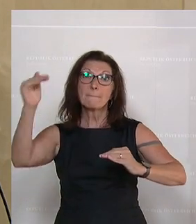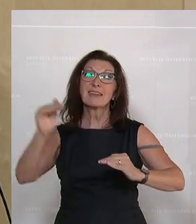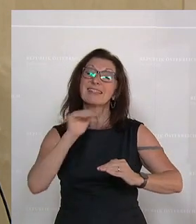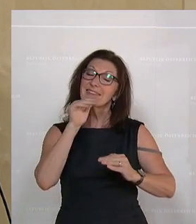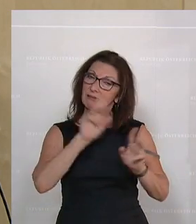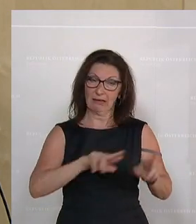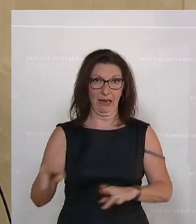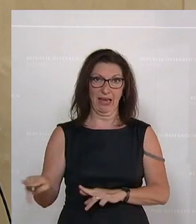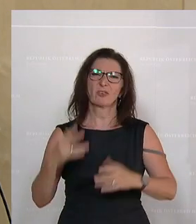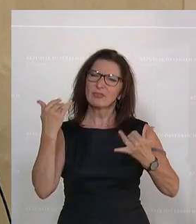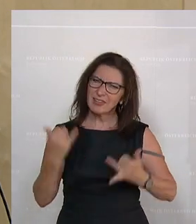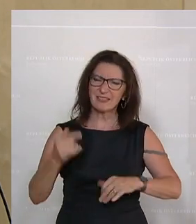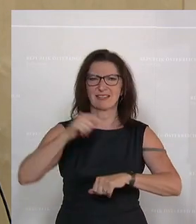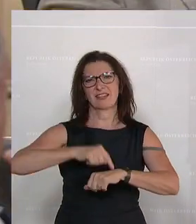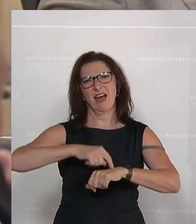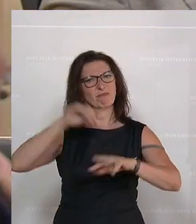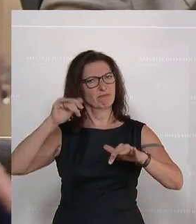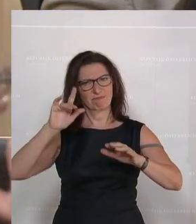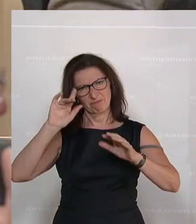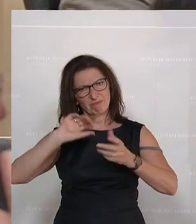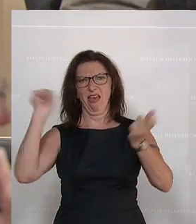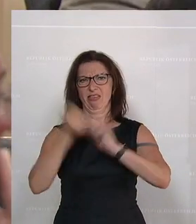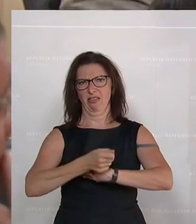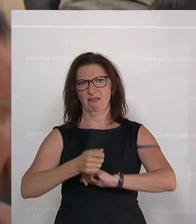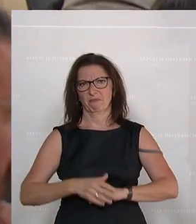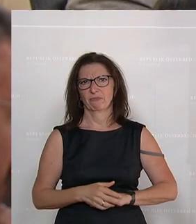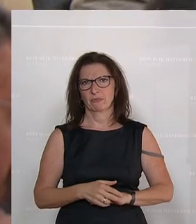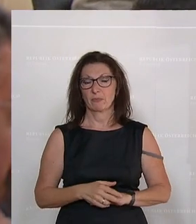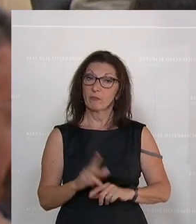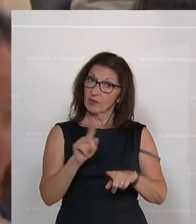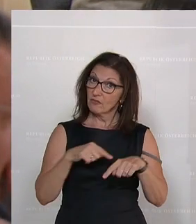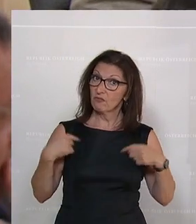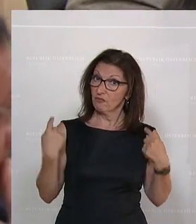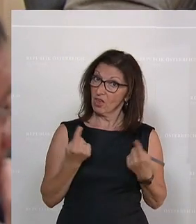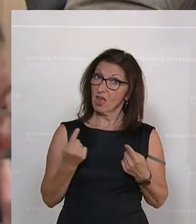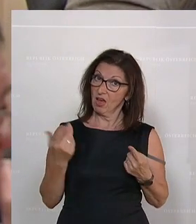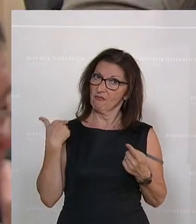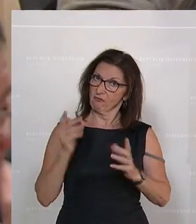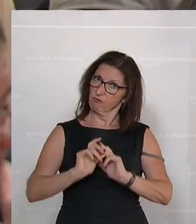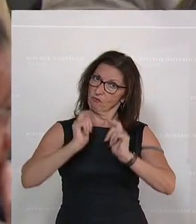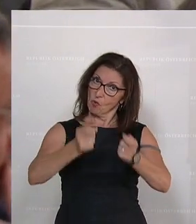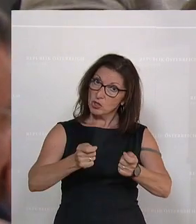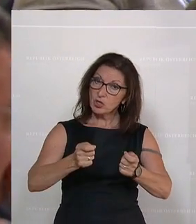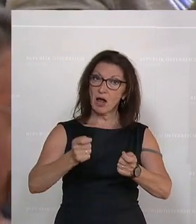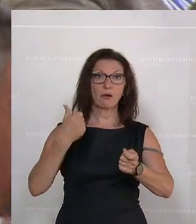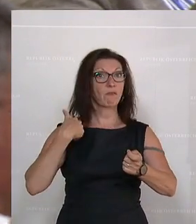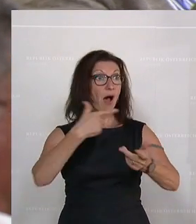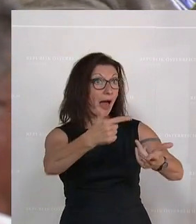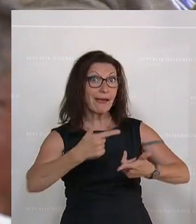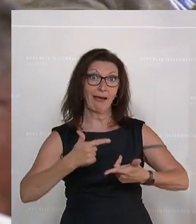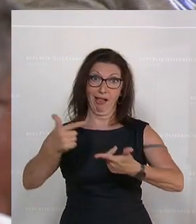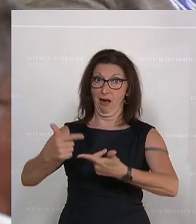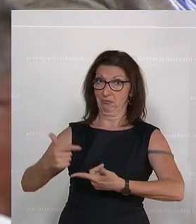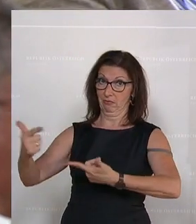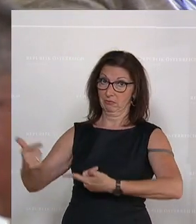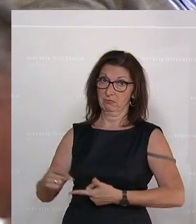es ist an der zeit das zu ändern und wir haben den vorschlag gemacht beziehungsweise die einladung ausgesprochen dass